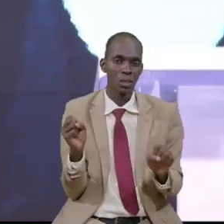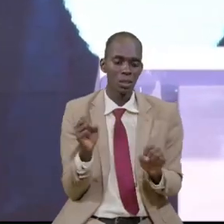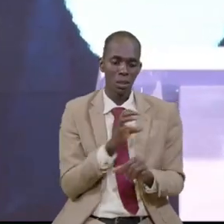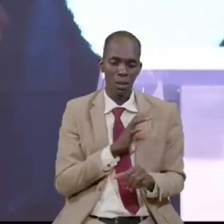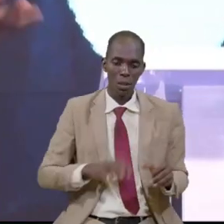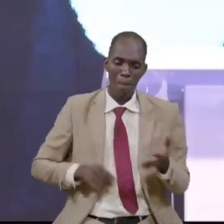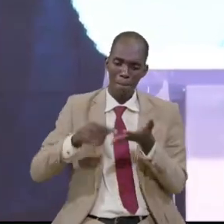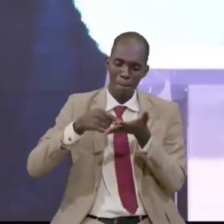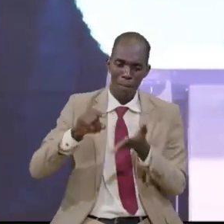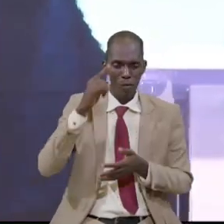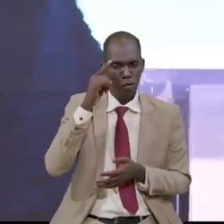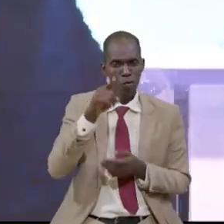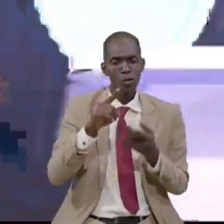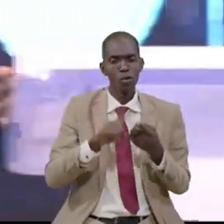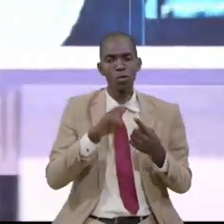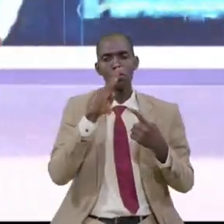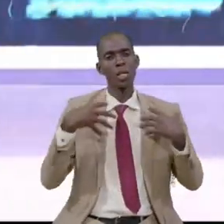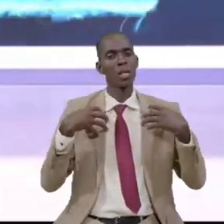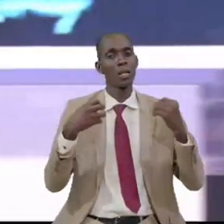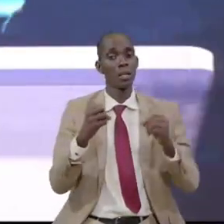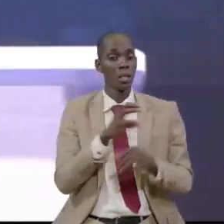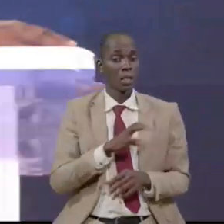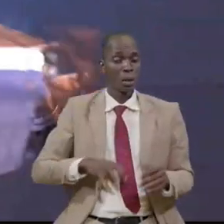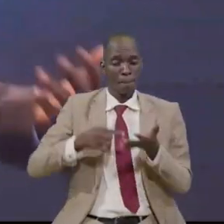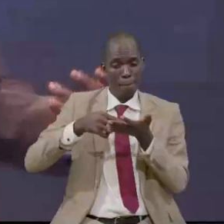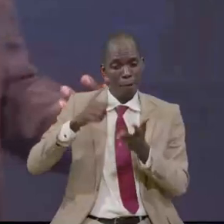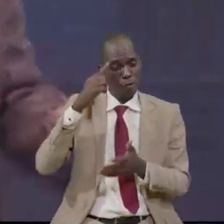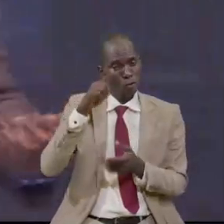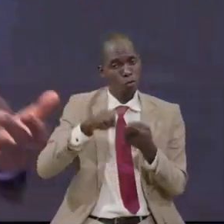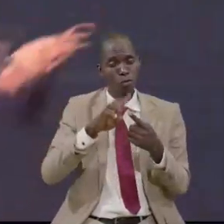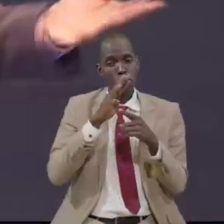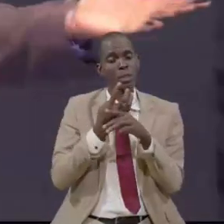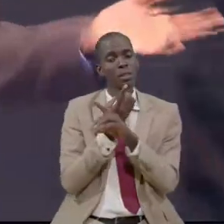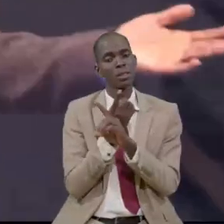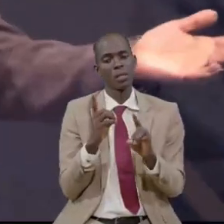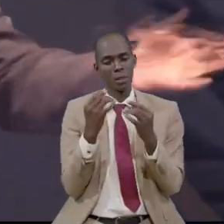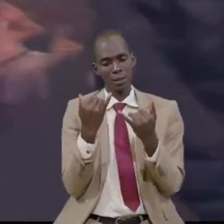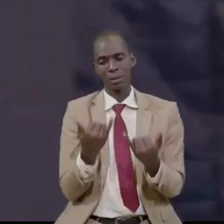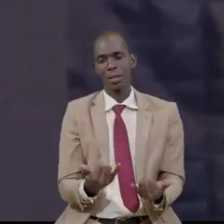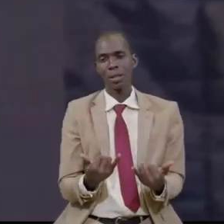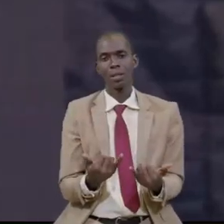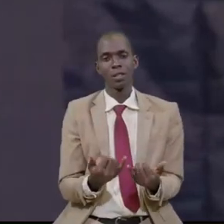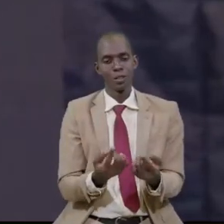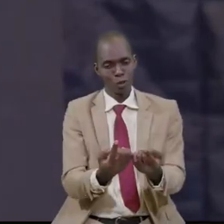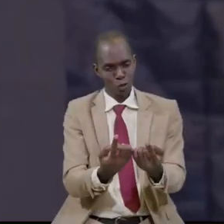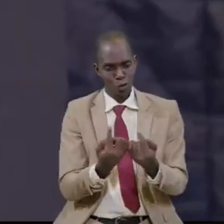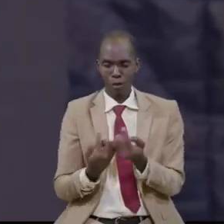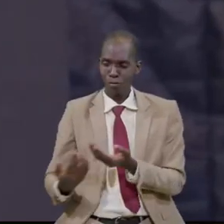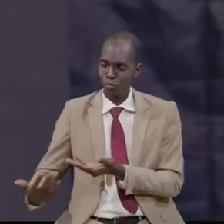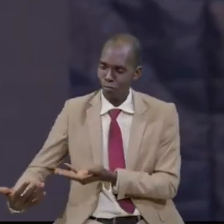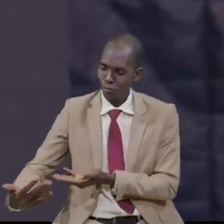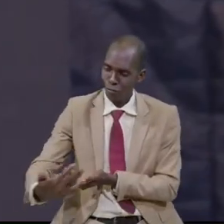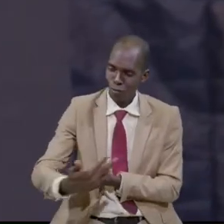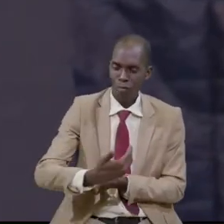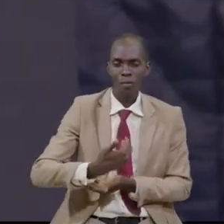votre guérison. Christ a payé pour votre délivrance. Et maintenant, venez et recevez en